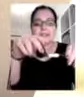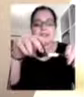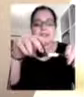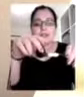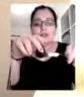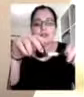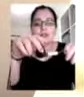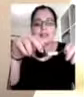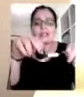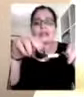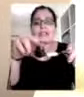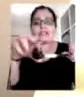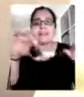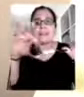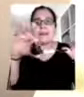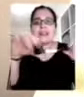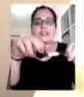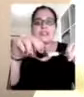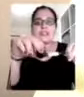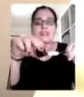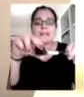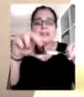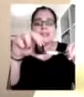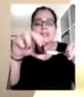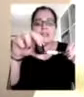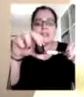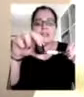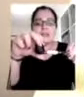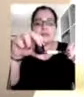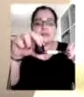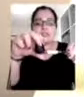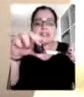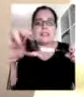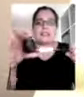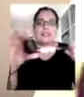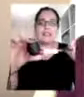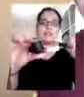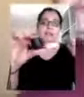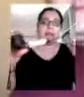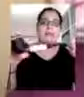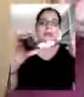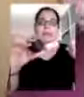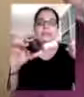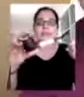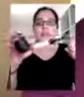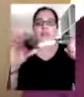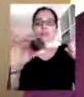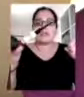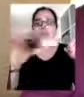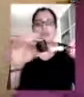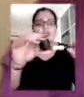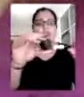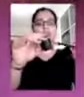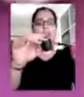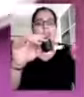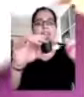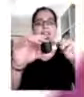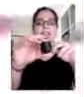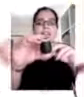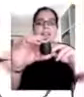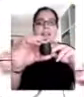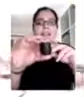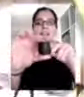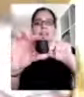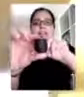maalesef. O yüzden ben de uzaktan bir sipariş vereyim dedim. Bu yeni Bay Pipe'ları